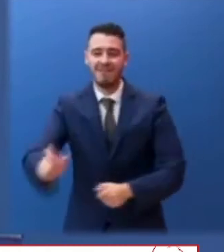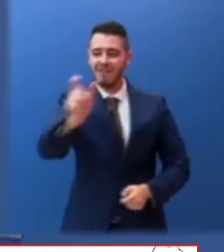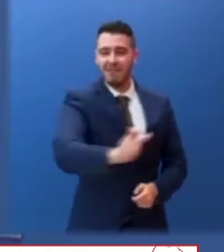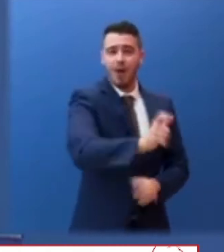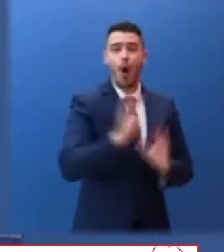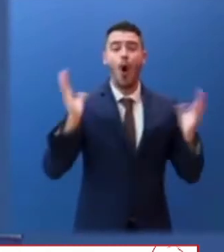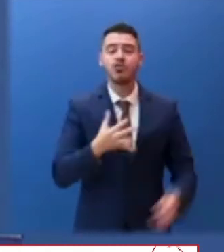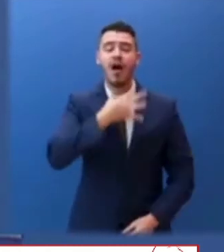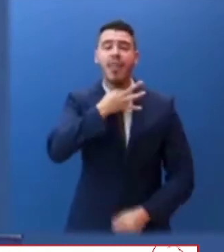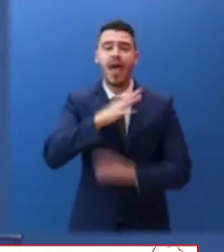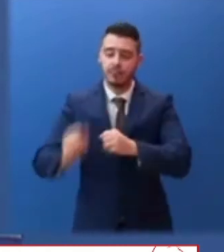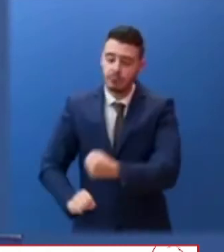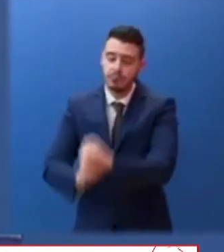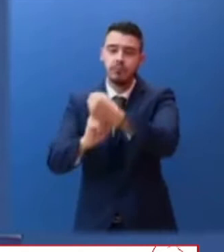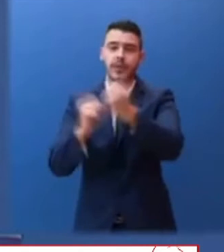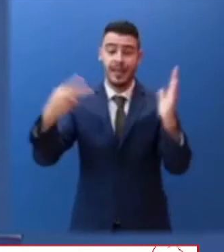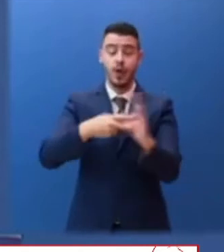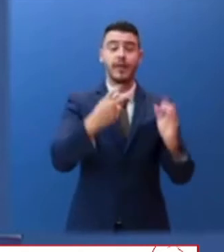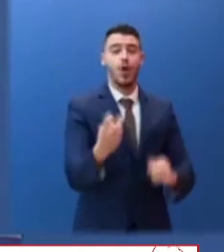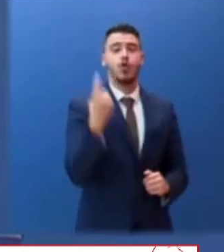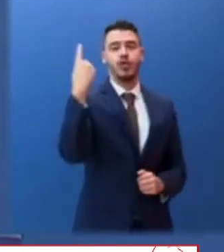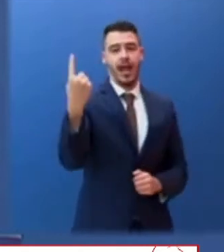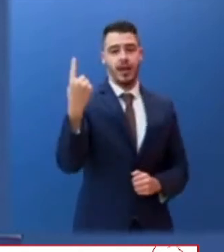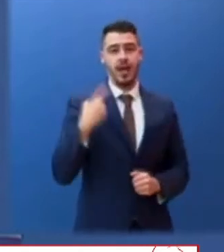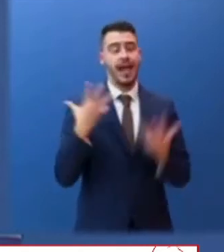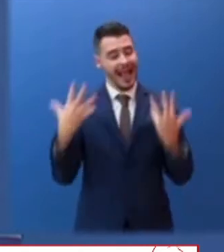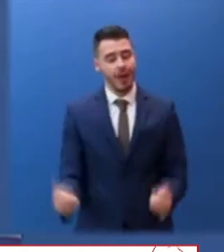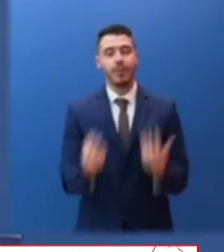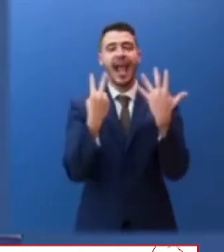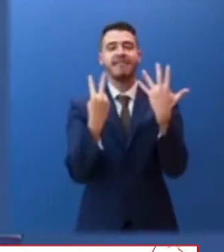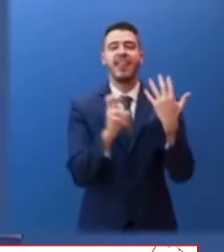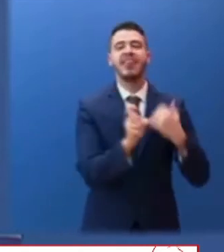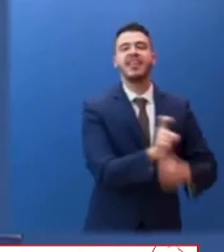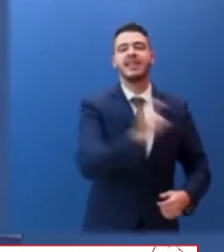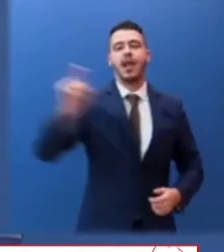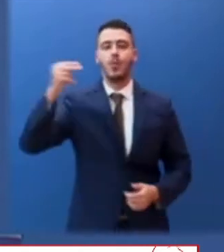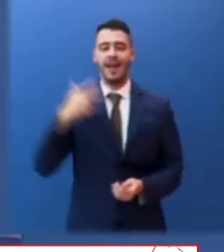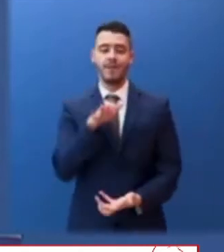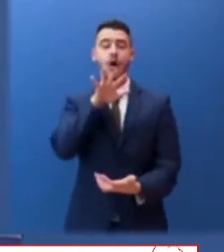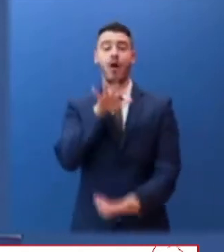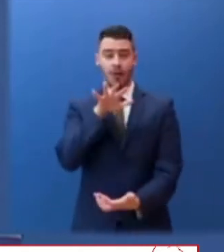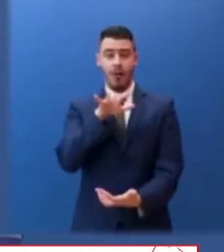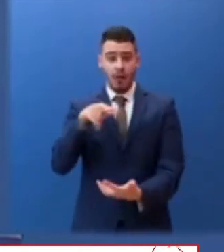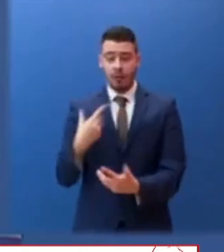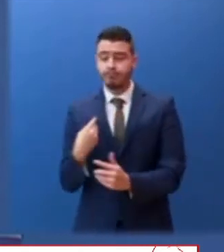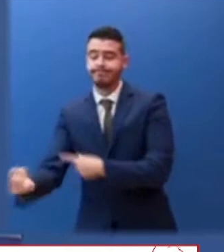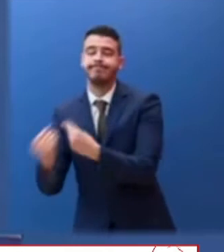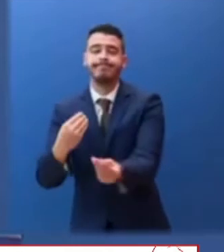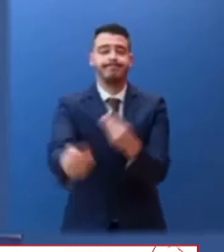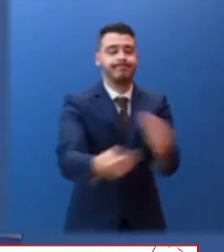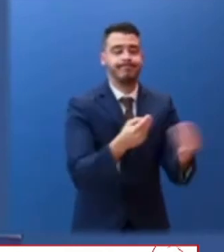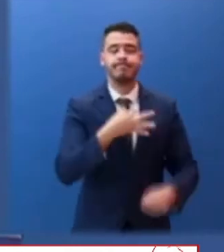2021. Έχει ήδη προβλέψει για το σκοπό αυτό 7 δισεκατομμύρια ευρώ και στέκεται δίπλα σε όσους έχουν ανάγκη.